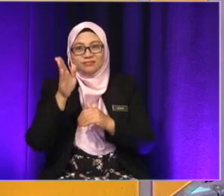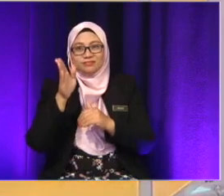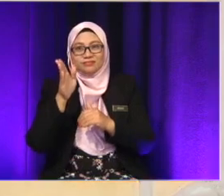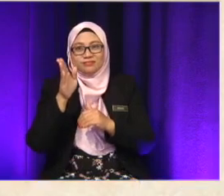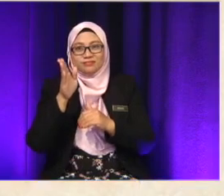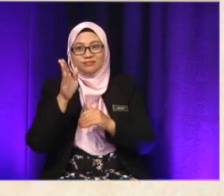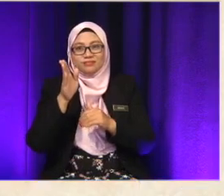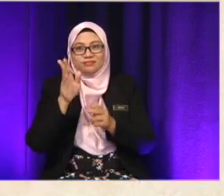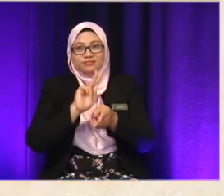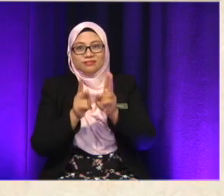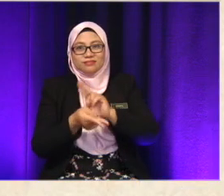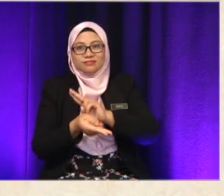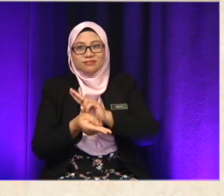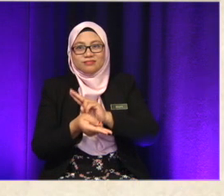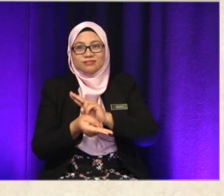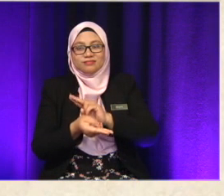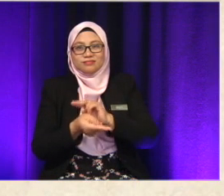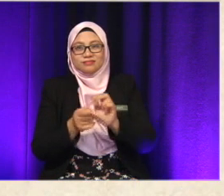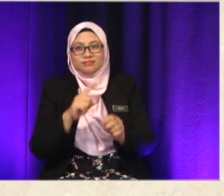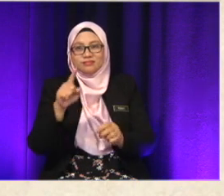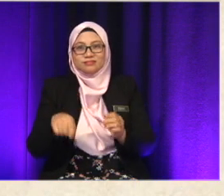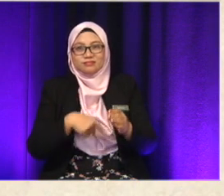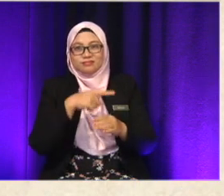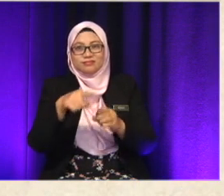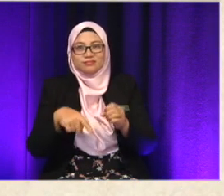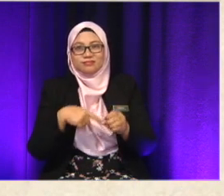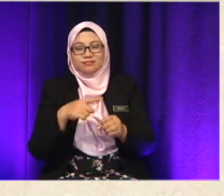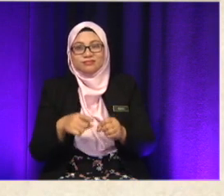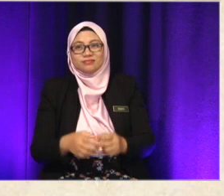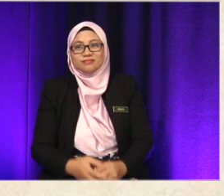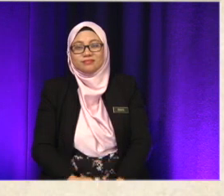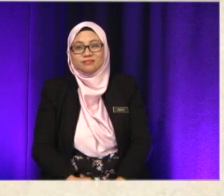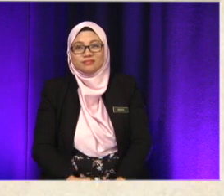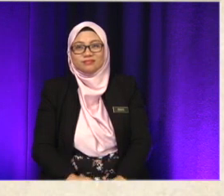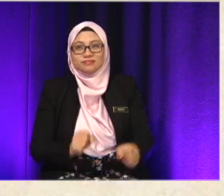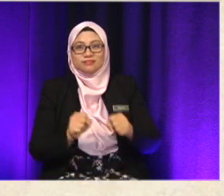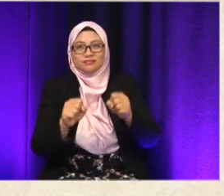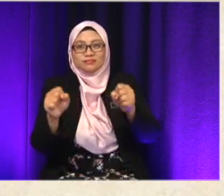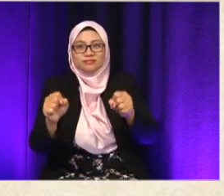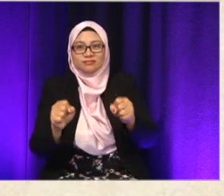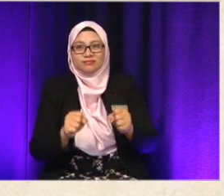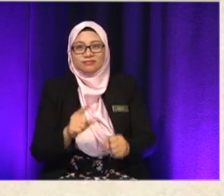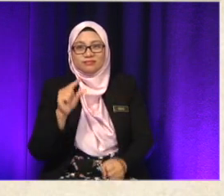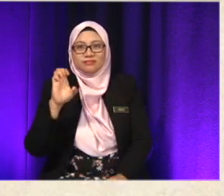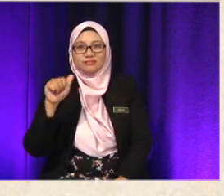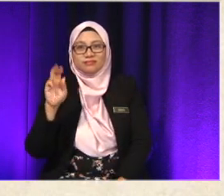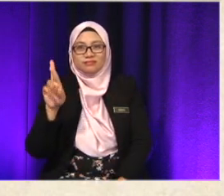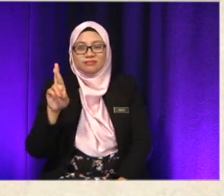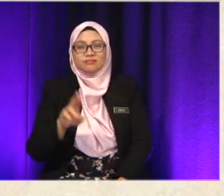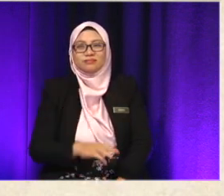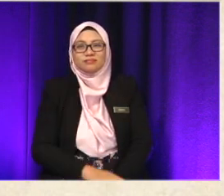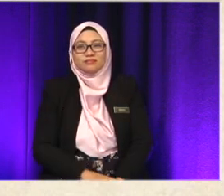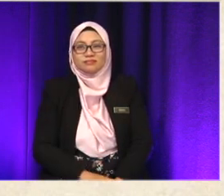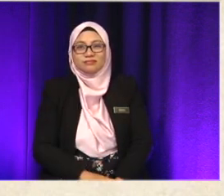pusing, dia akan keluar kat sini. Ni dia, ni sistem dia, okey. Sistem gear. Pump jenis gear. Okey.